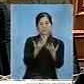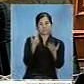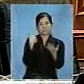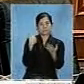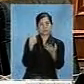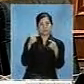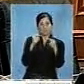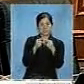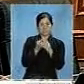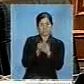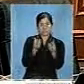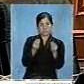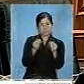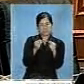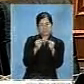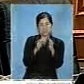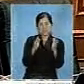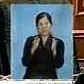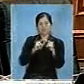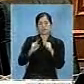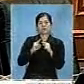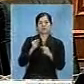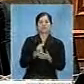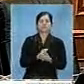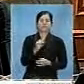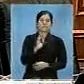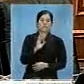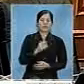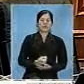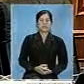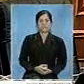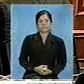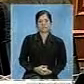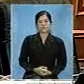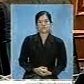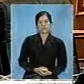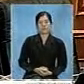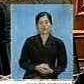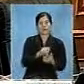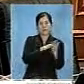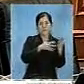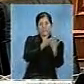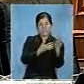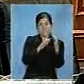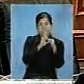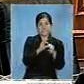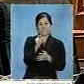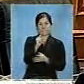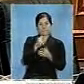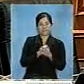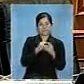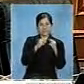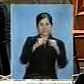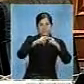วนที่ดินมหาศาลนั้นก็ขออนุญาตเรียนว่านโยบายในเรื่องของการลดช่องว่าง